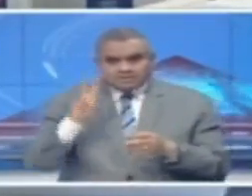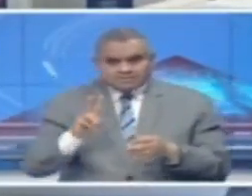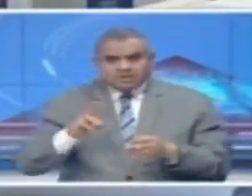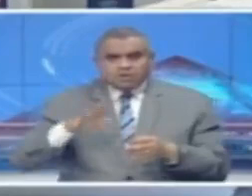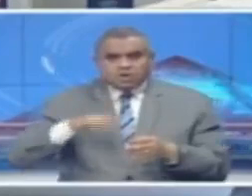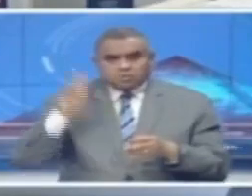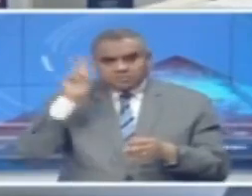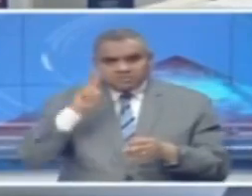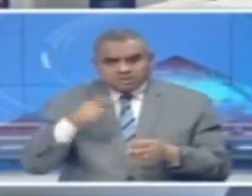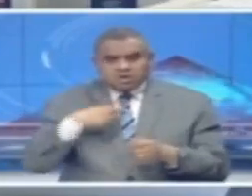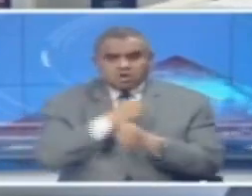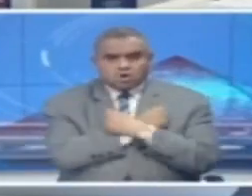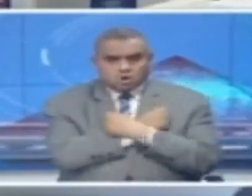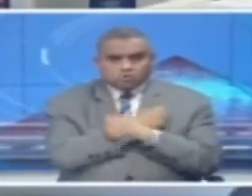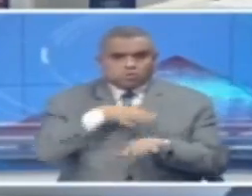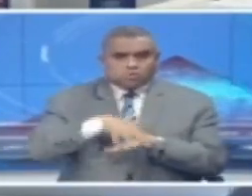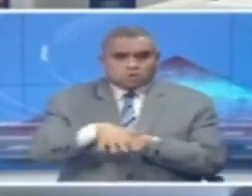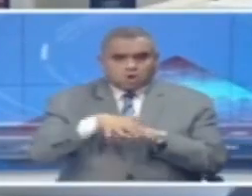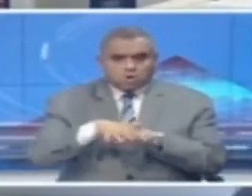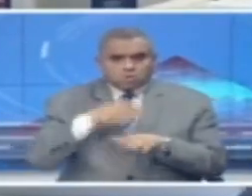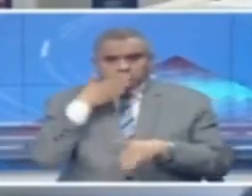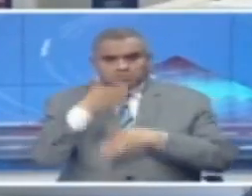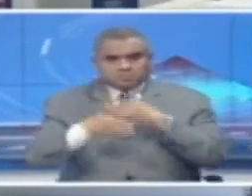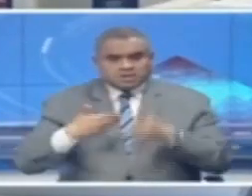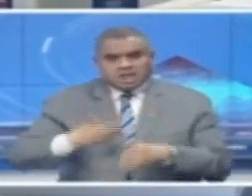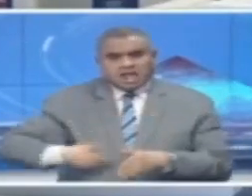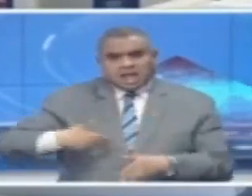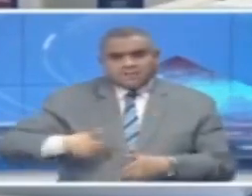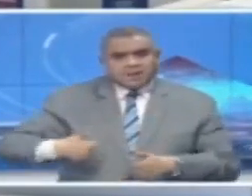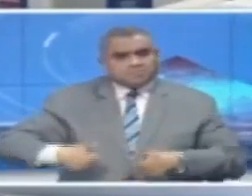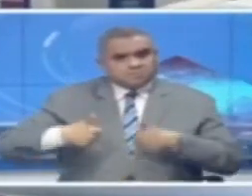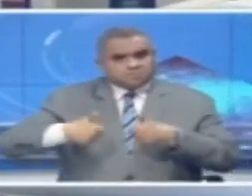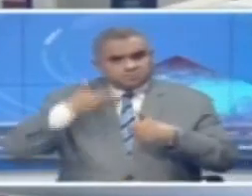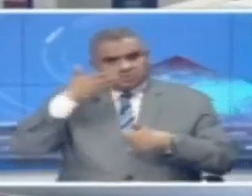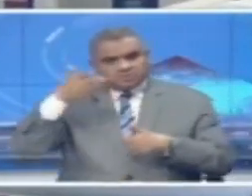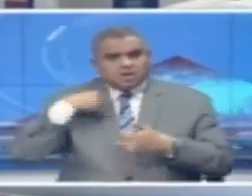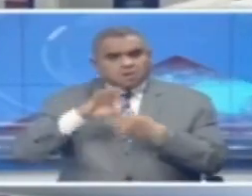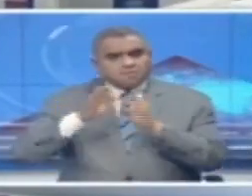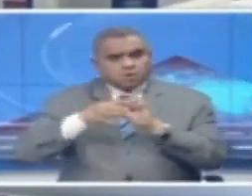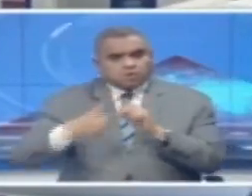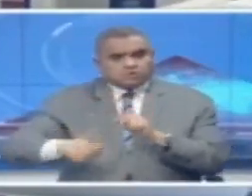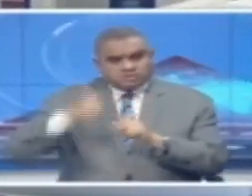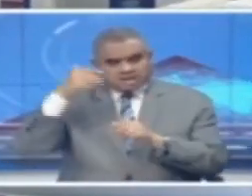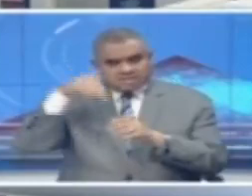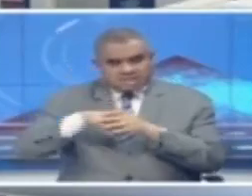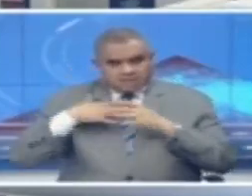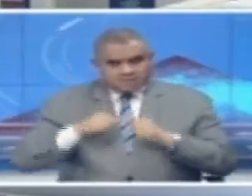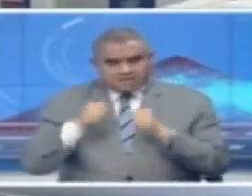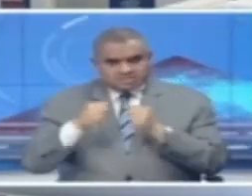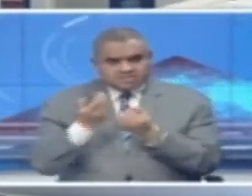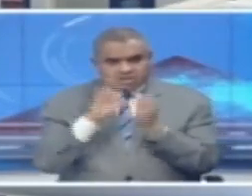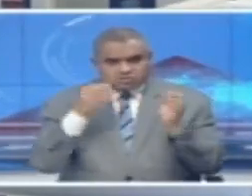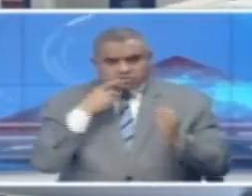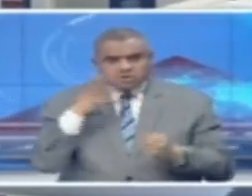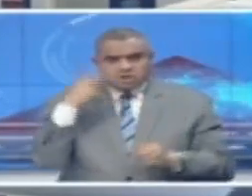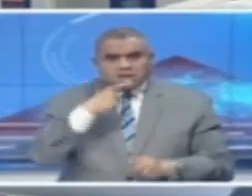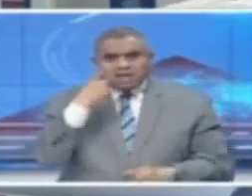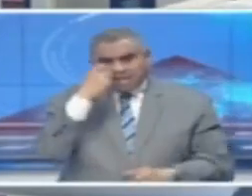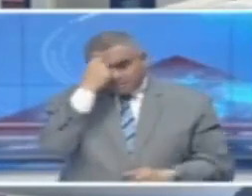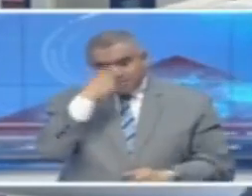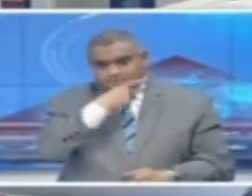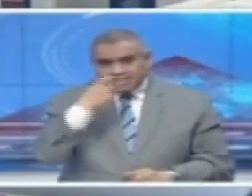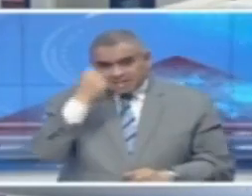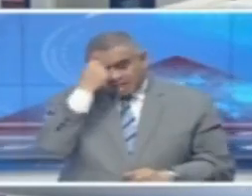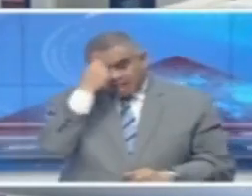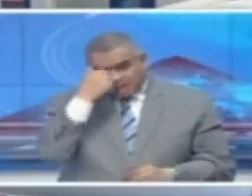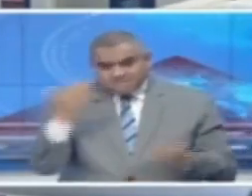وأسوان. أؤكد لك أن هناك تدخلات جراحية تحدث الآن في بورسعيد تصل لأكثر من 600 ألف جنيه